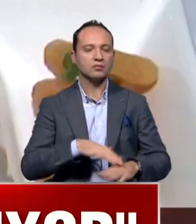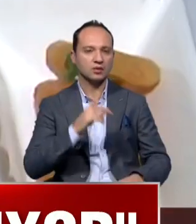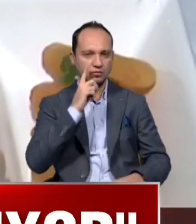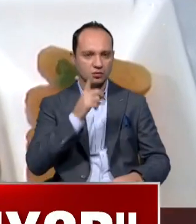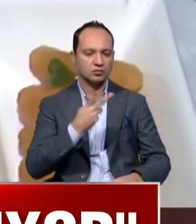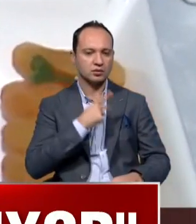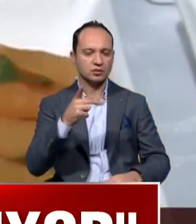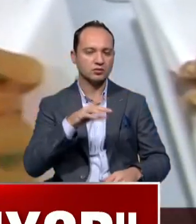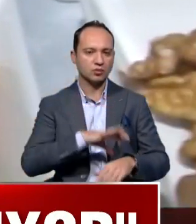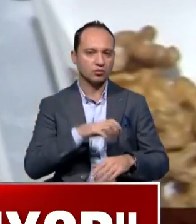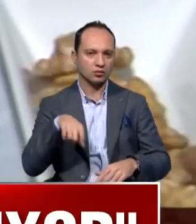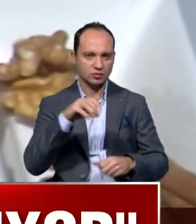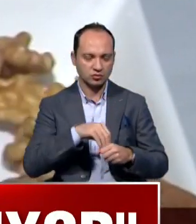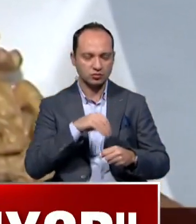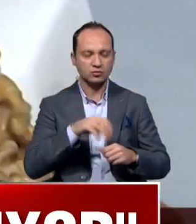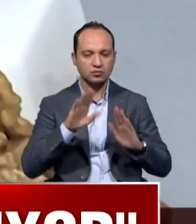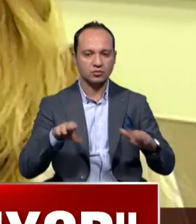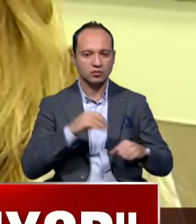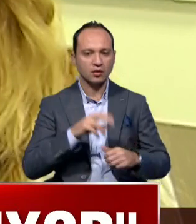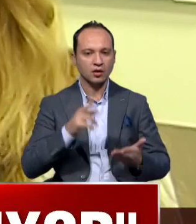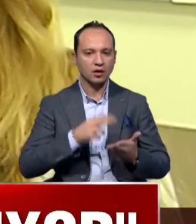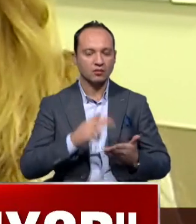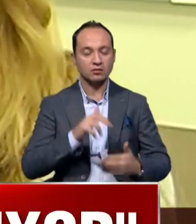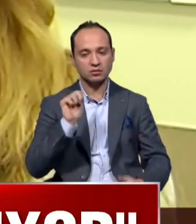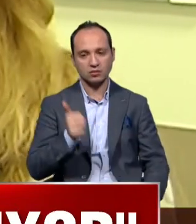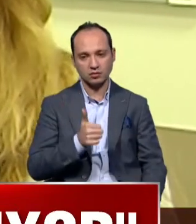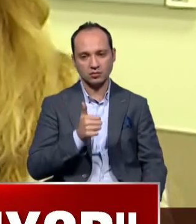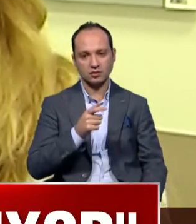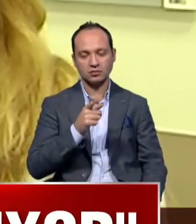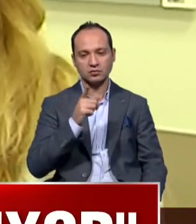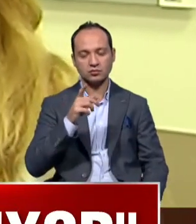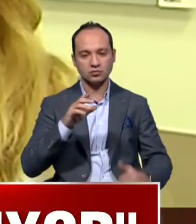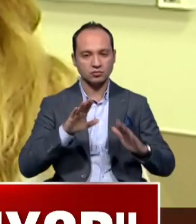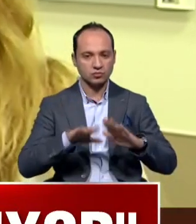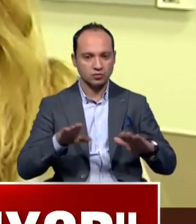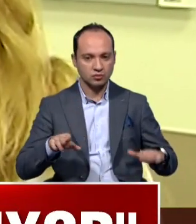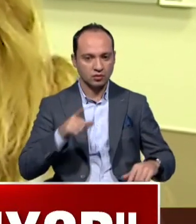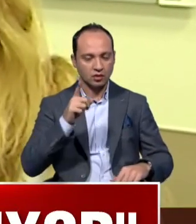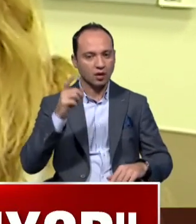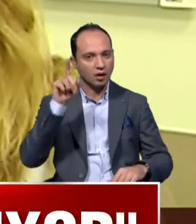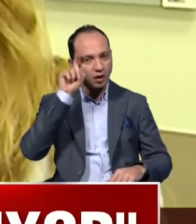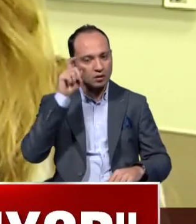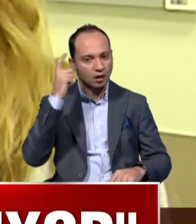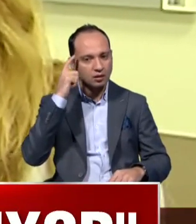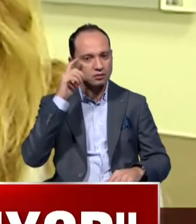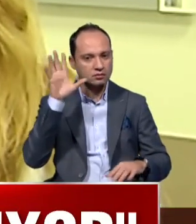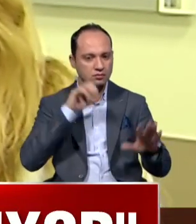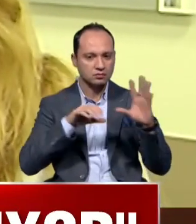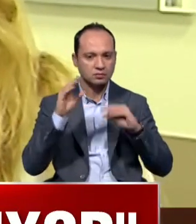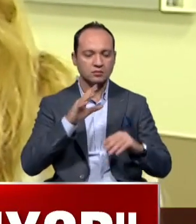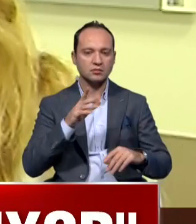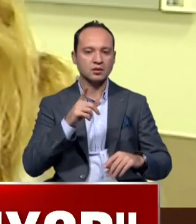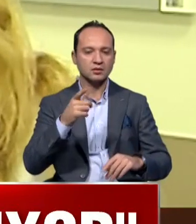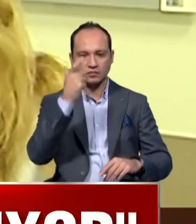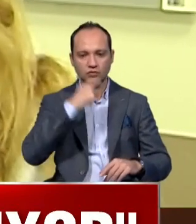görüyoruz biz polikliniklerde. Çocuklar için kahvaltı son derece önemli. Çünkü çocuğun algısının daha iyi olduğunu,